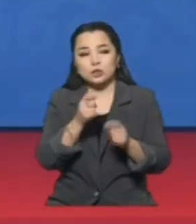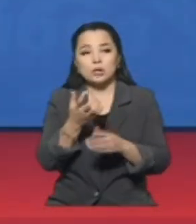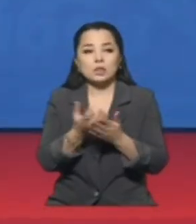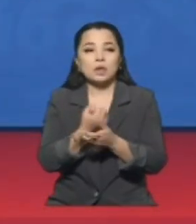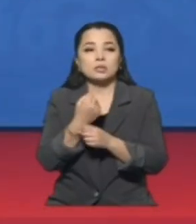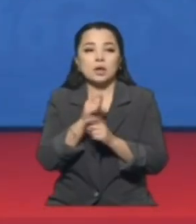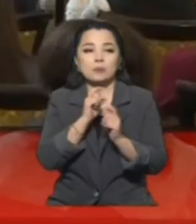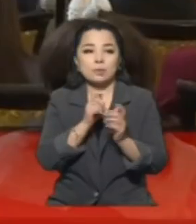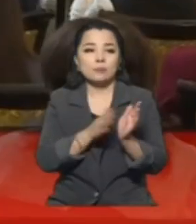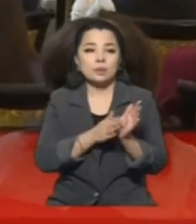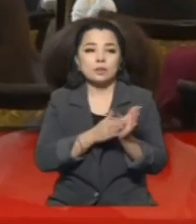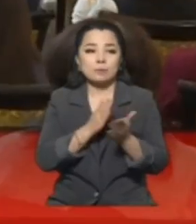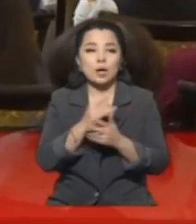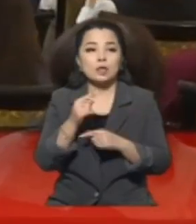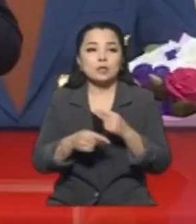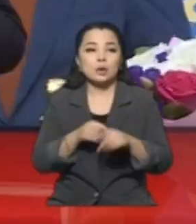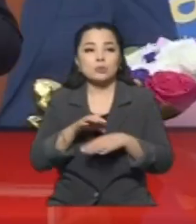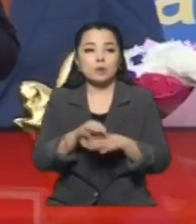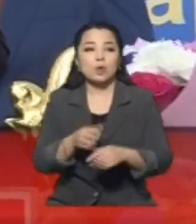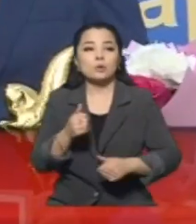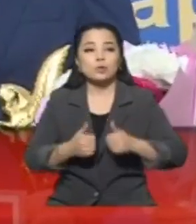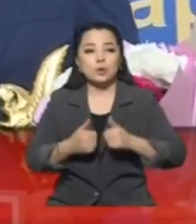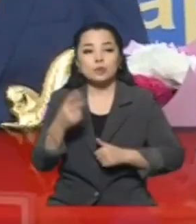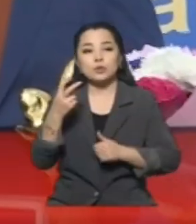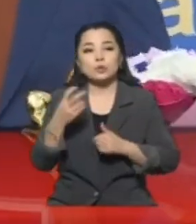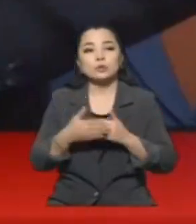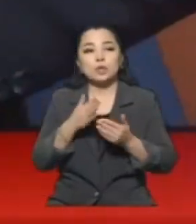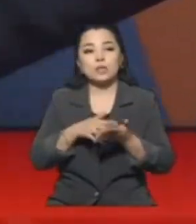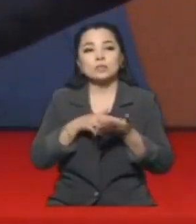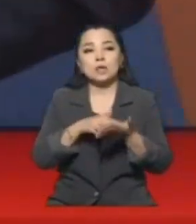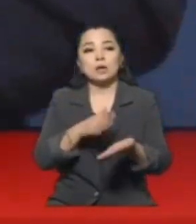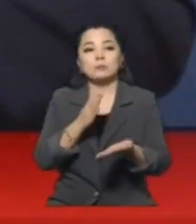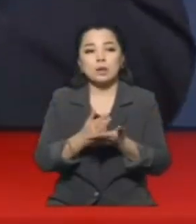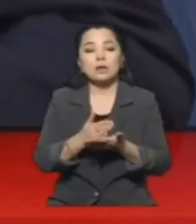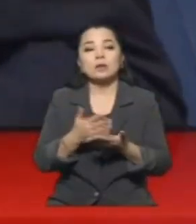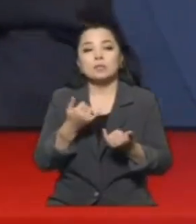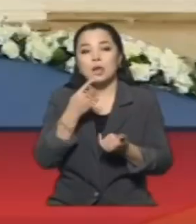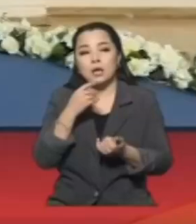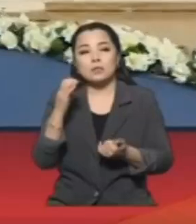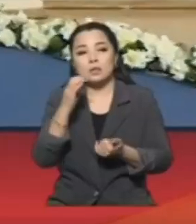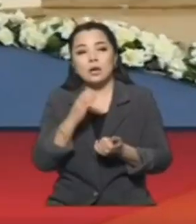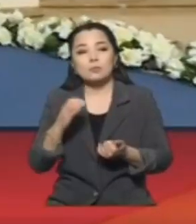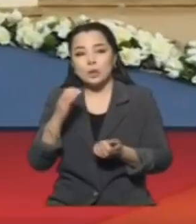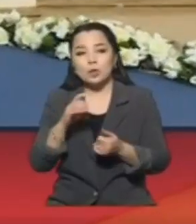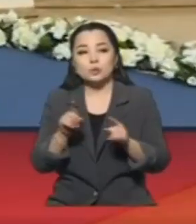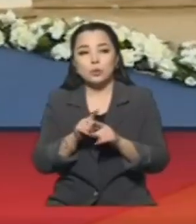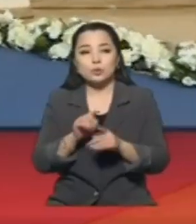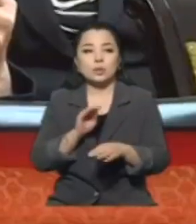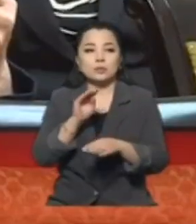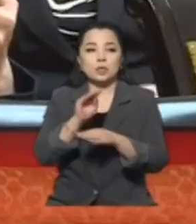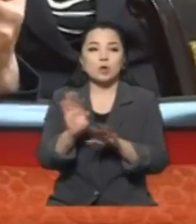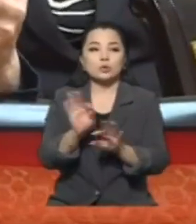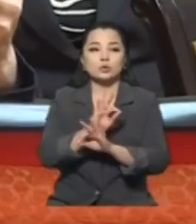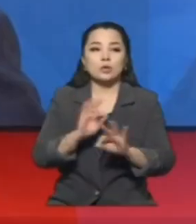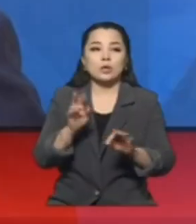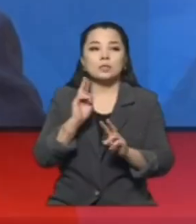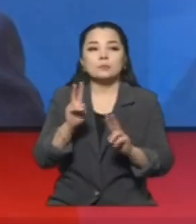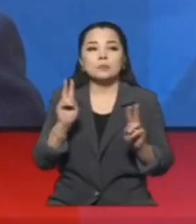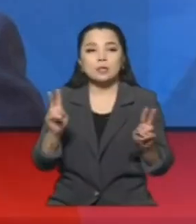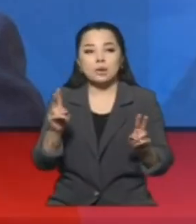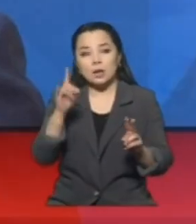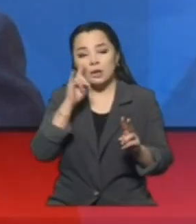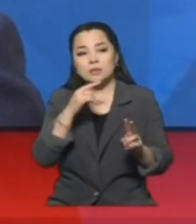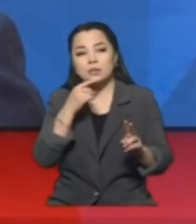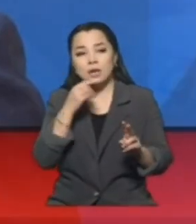жеңімпаздары марапатталды. Биыл дәстүрлі додаға 200-ге жуық өтініш түскен. Төл әдебиетті тың дүниелермен толықтырған үздіктер кімдер?